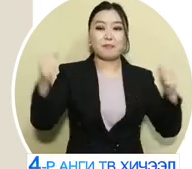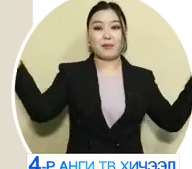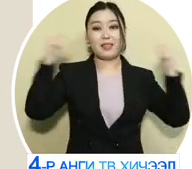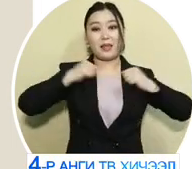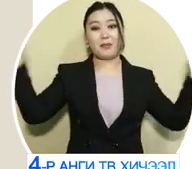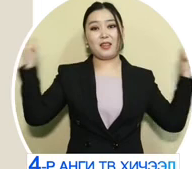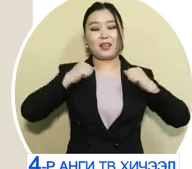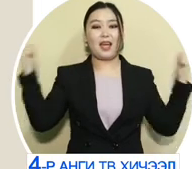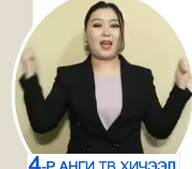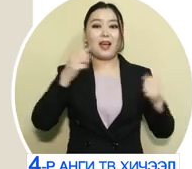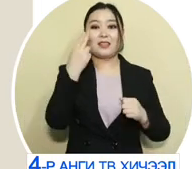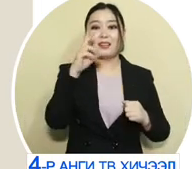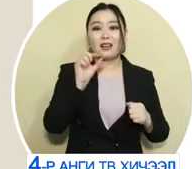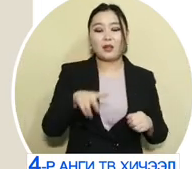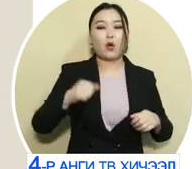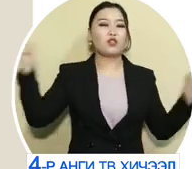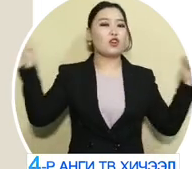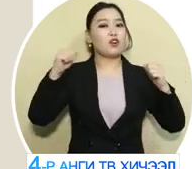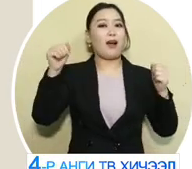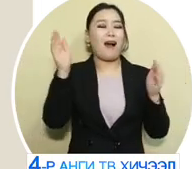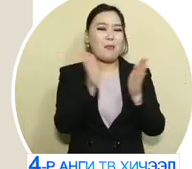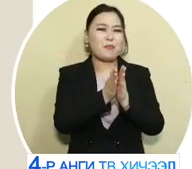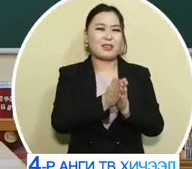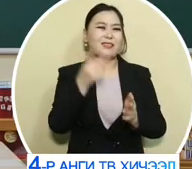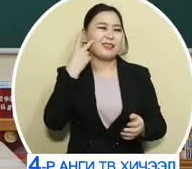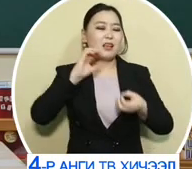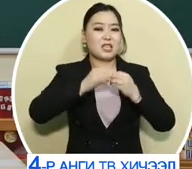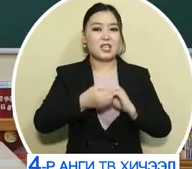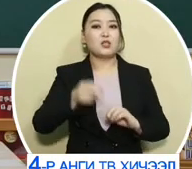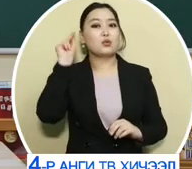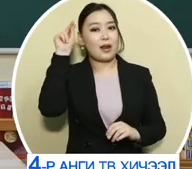дасгал хөдөлгөөнөө тогтмол хамт хийж хевшээрээ.